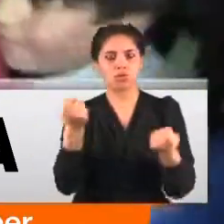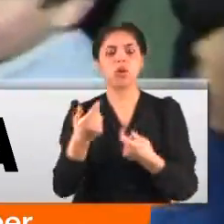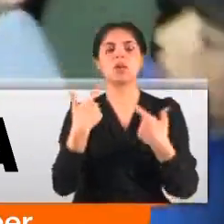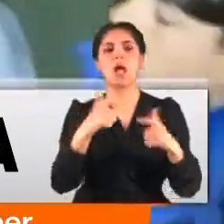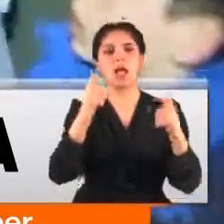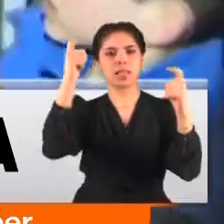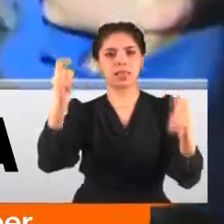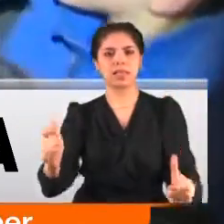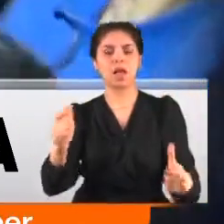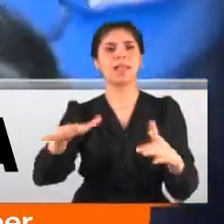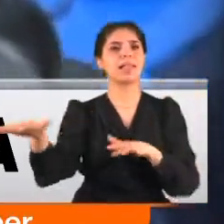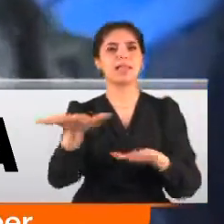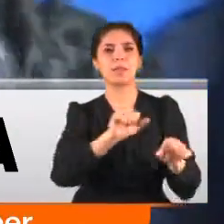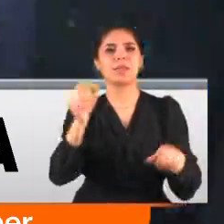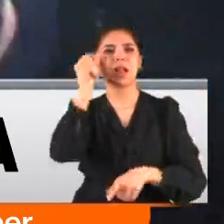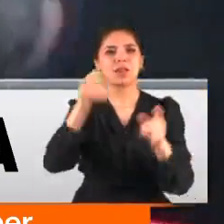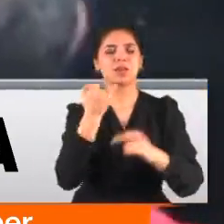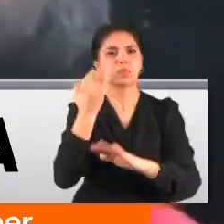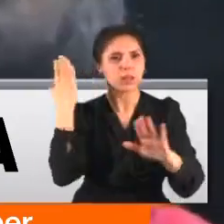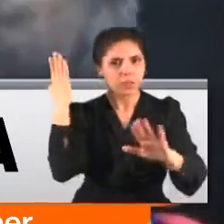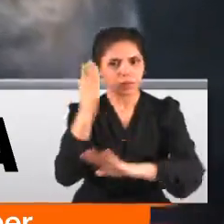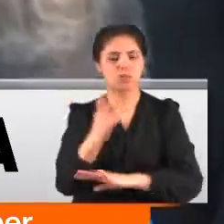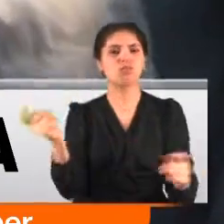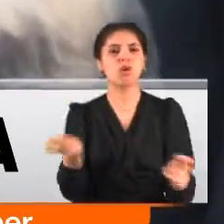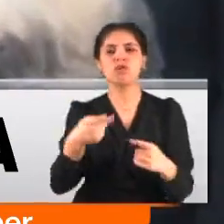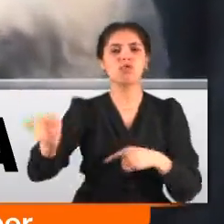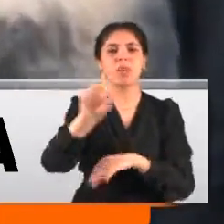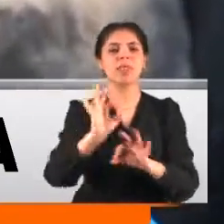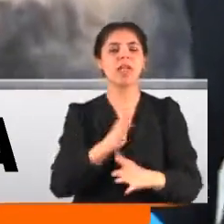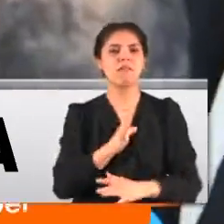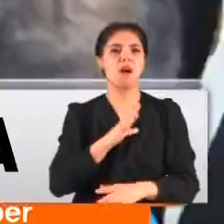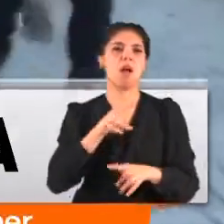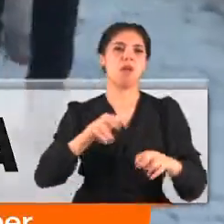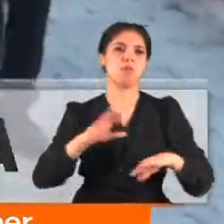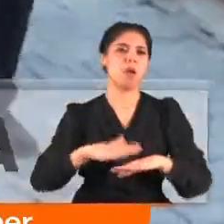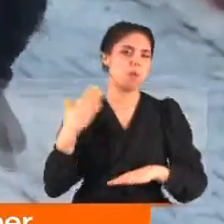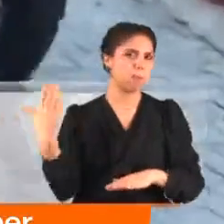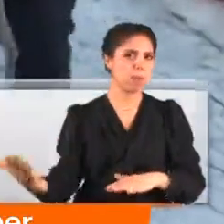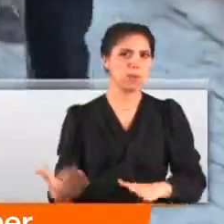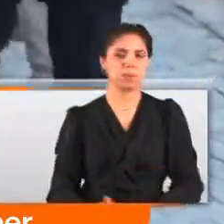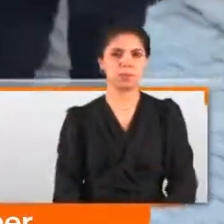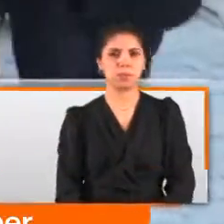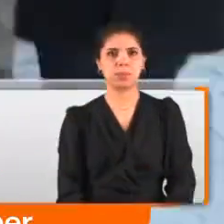Antakya ilçelerinde depremzedeleri ziyaret etti. Çalışmaları da yerinde inceledi.